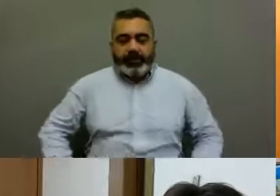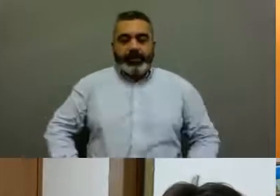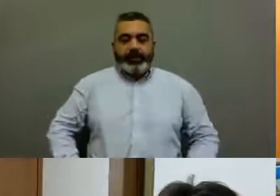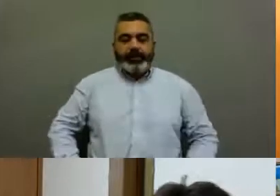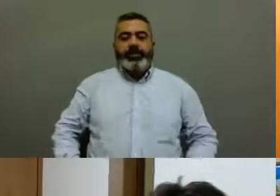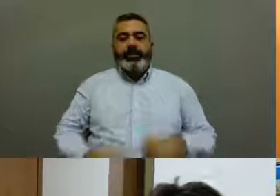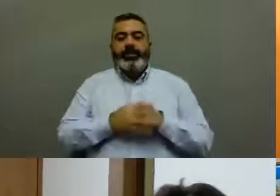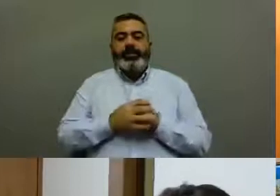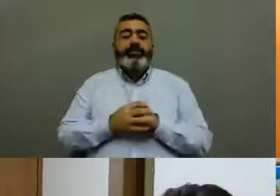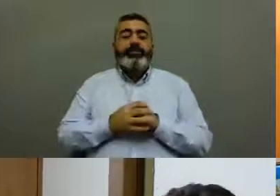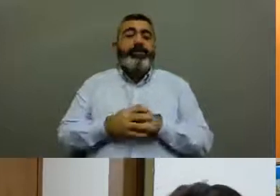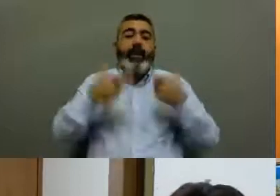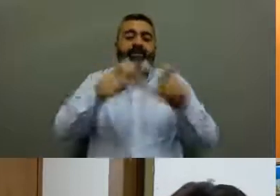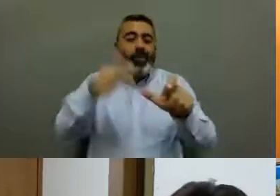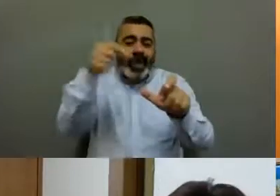Αυτό ήταν το βιντεάκι.